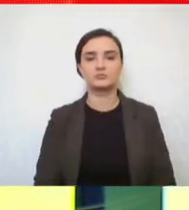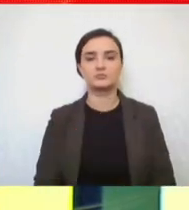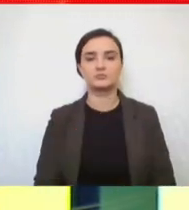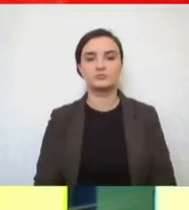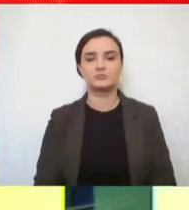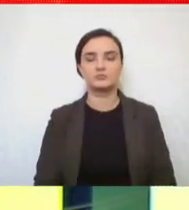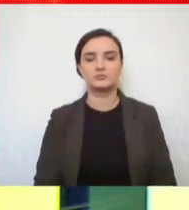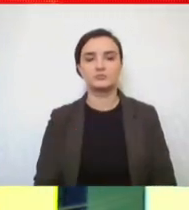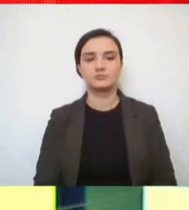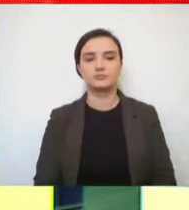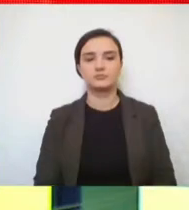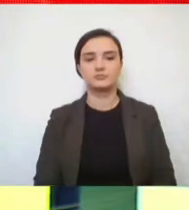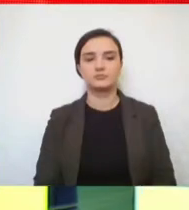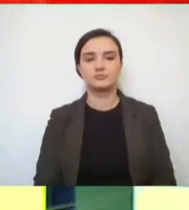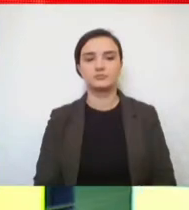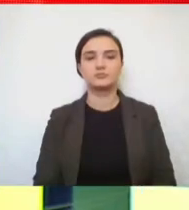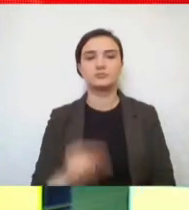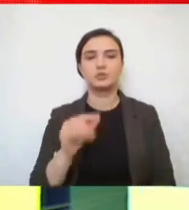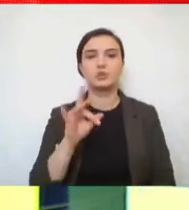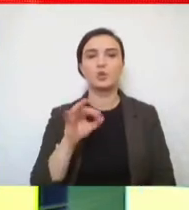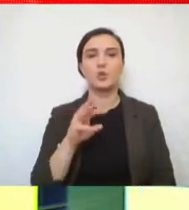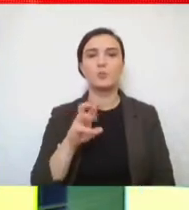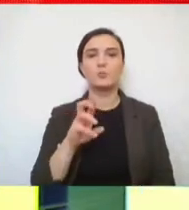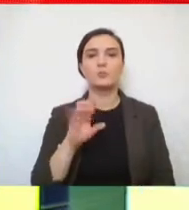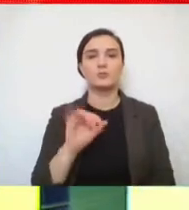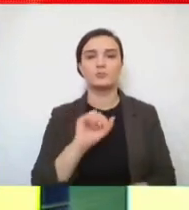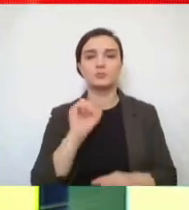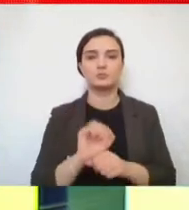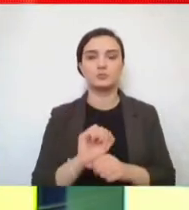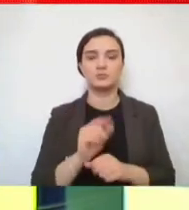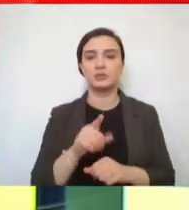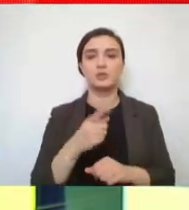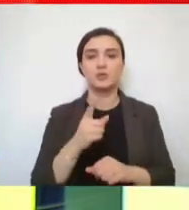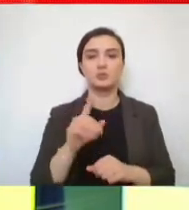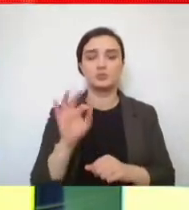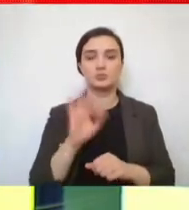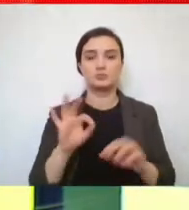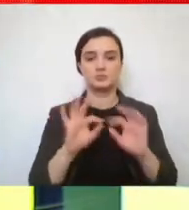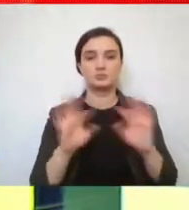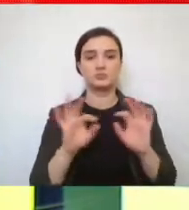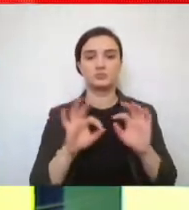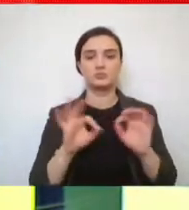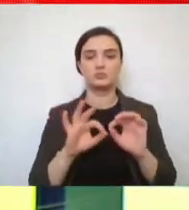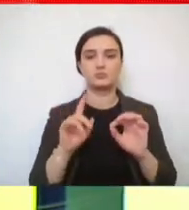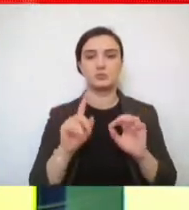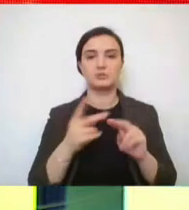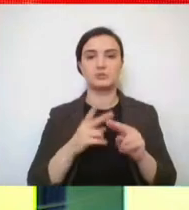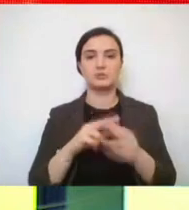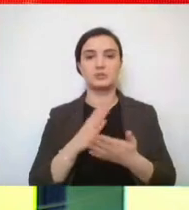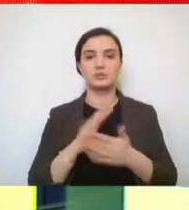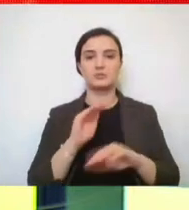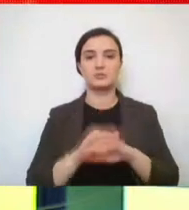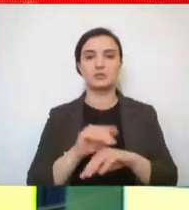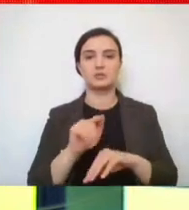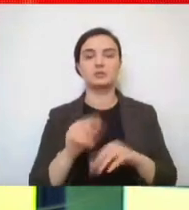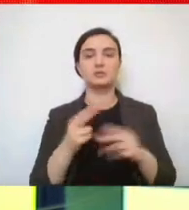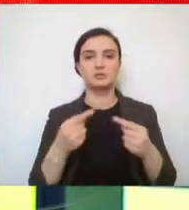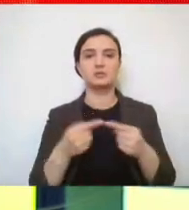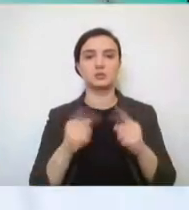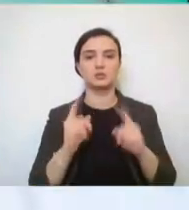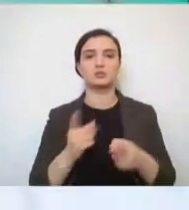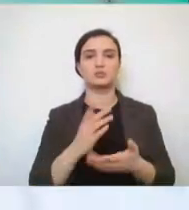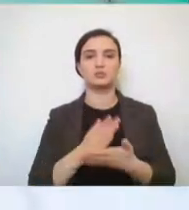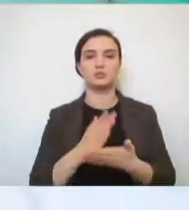წარმოქმნა. რატომ? მე ამ მექანიზმზე საუბრით თავს არ შეგაწყენთ, მაგრამ ეს არის ფაქტი, რომელიც დადასტურებულია.